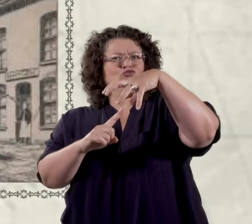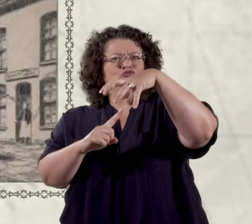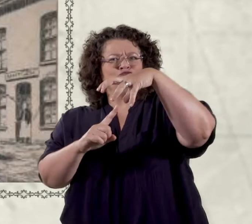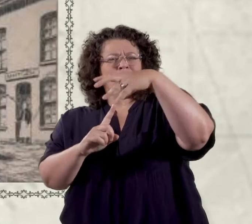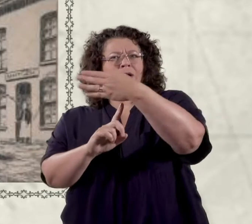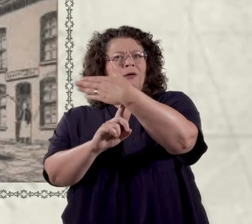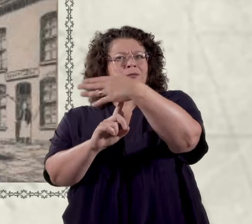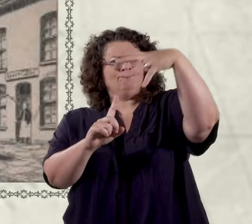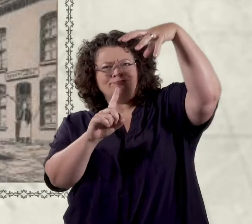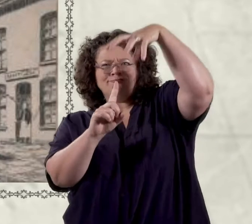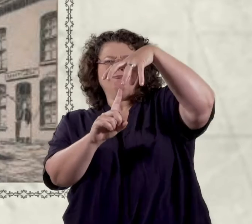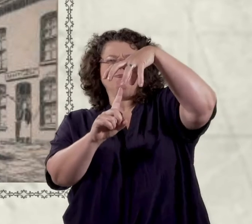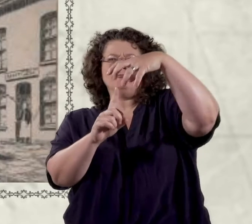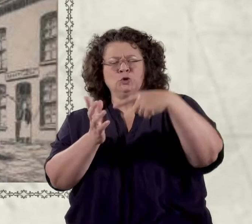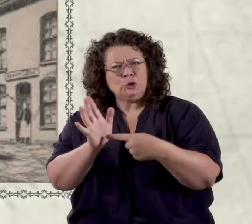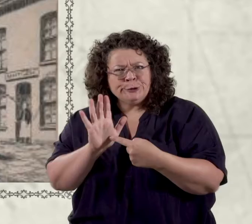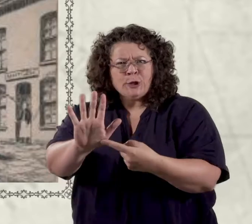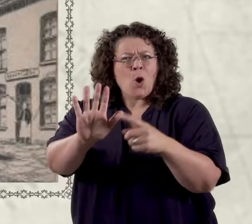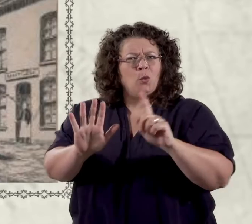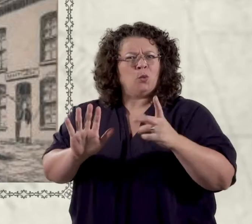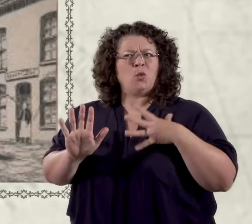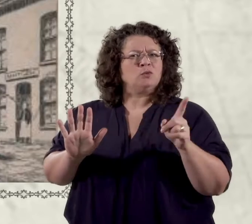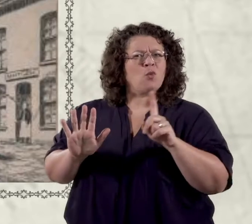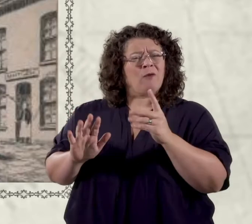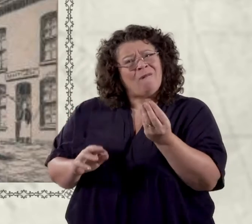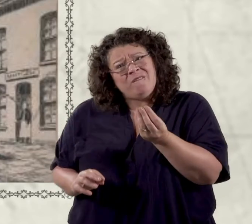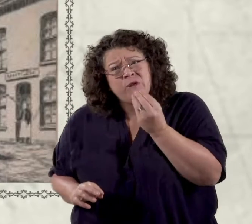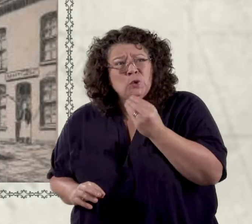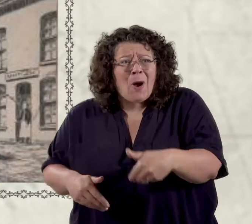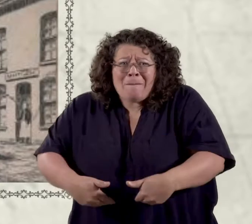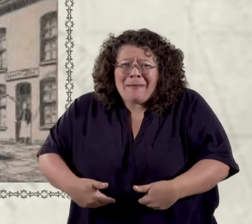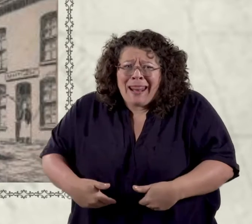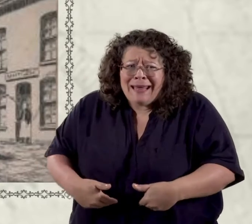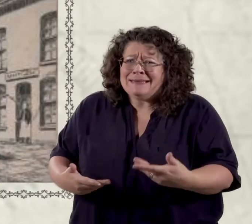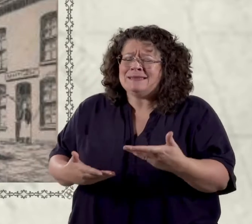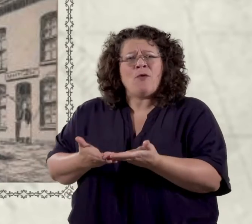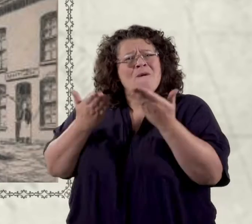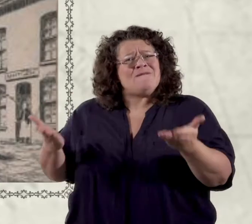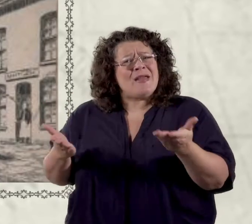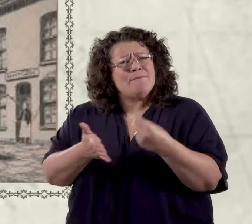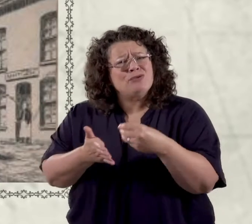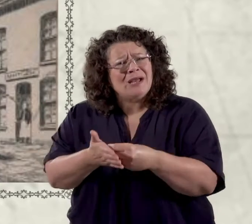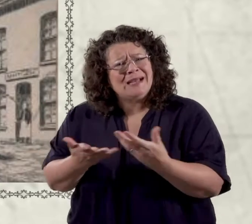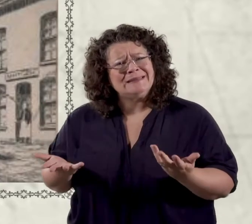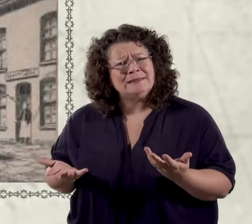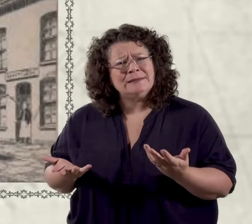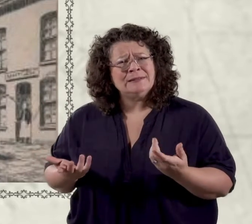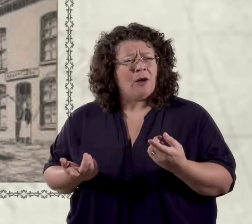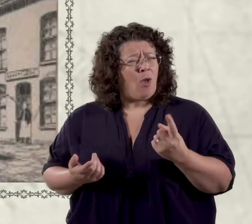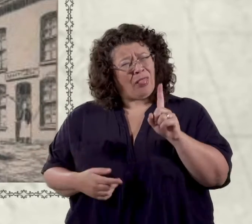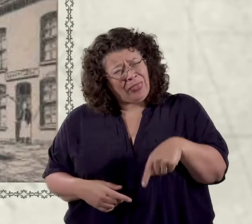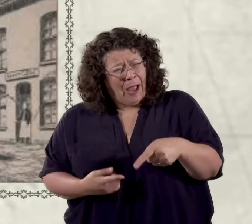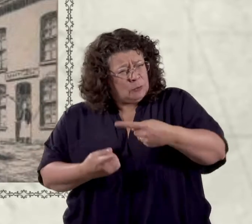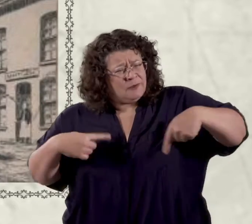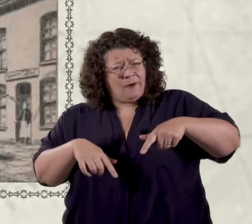eisiau. Bwyd yn ein bole am pris teg. Felly dyma ni, miloedd o bobl,